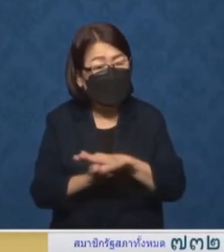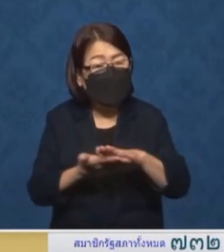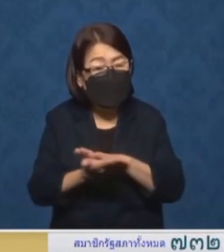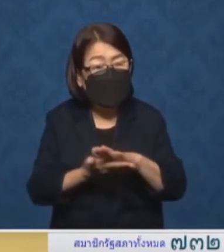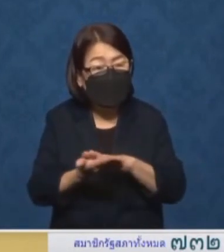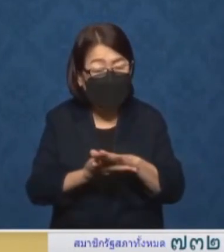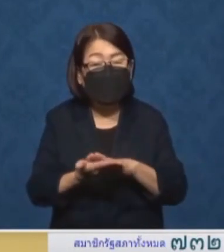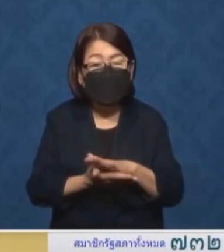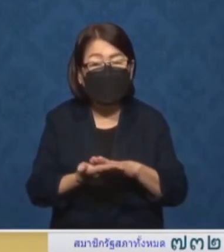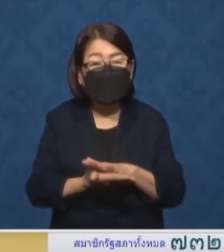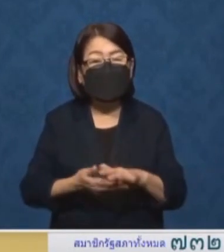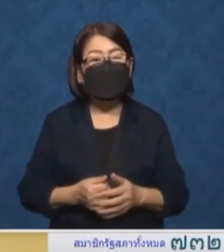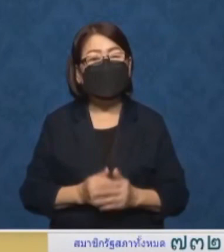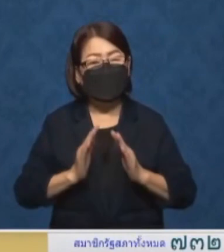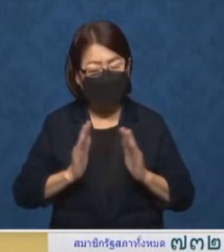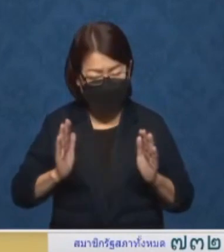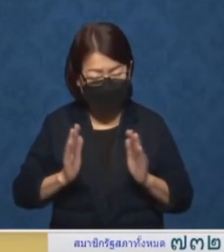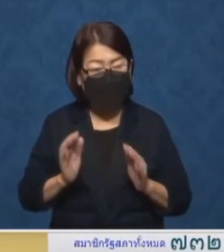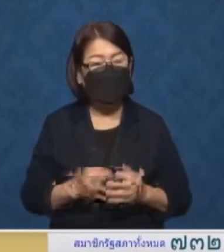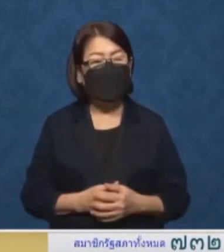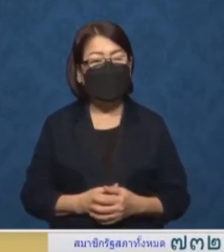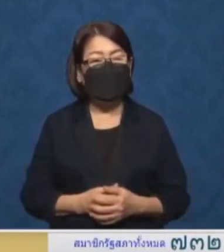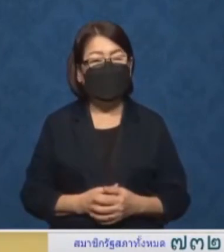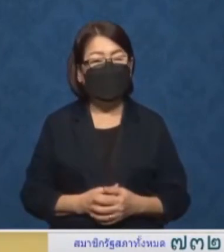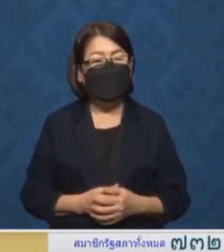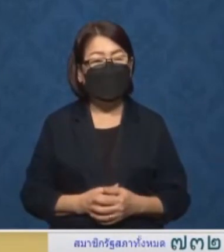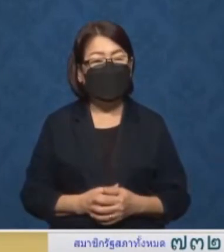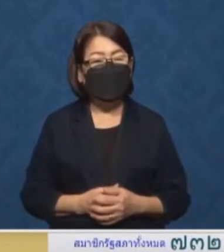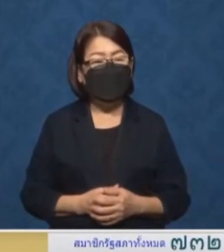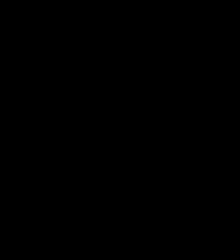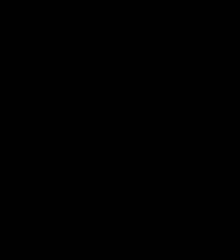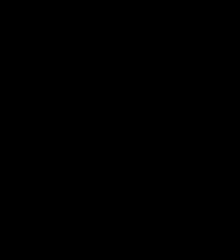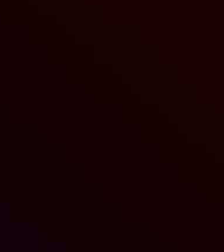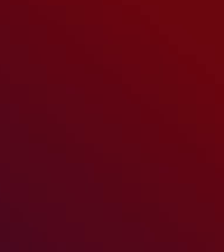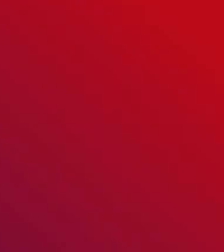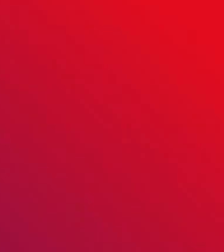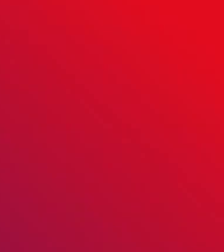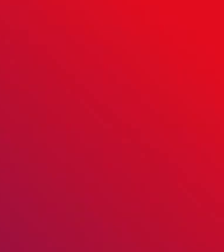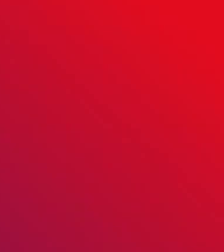าสภาแห่งนี้ครับขอบคุณท่านประธานครับท่านกรรมาธิการ ครับต่อไปมี